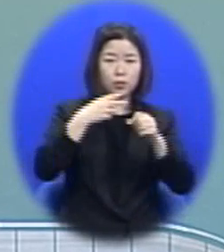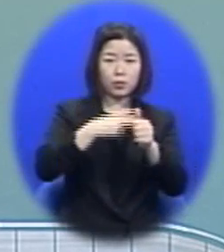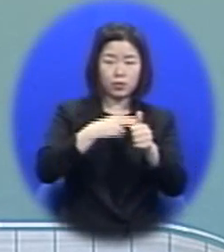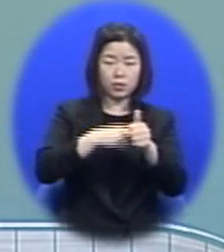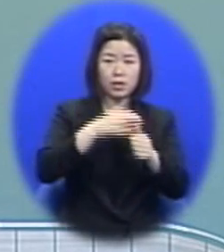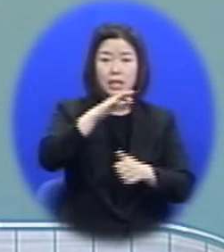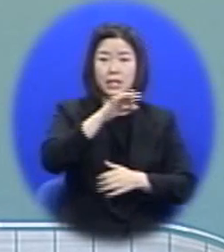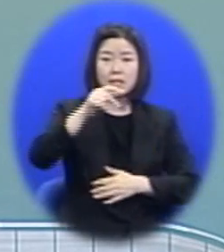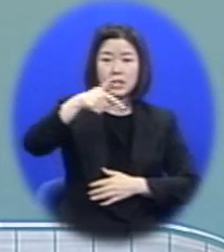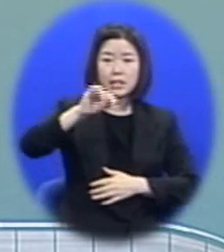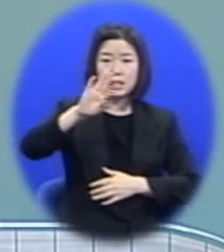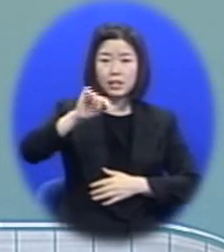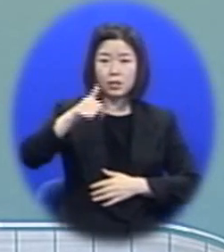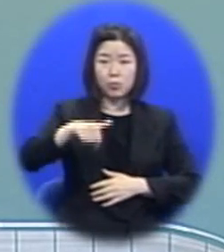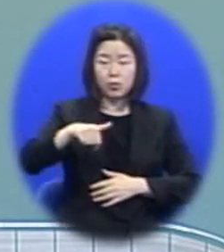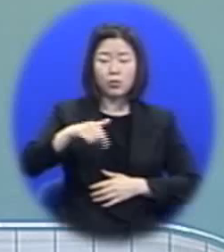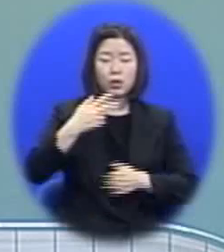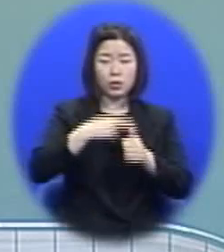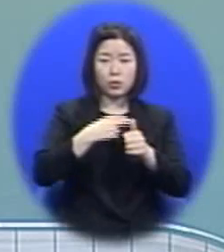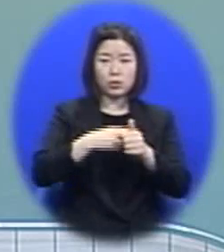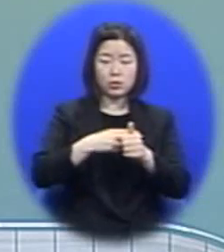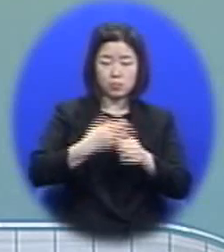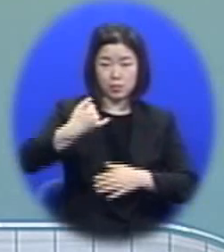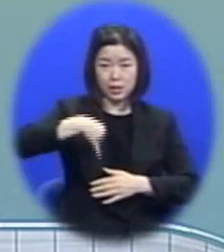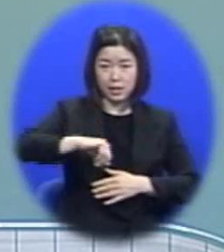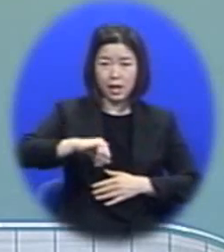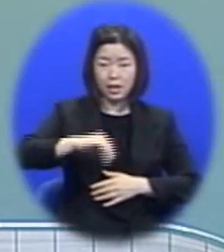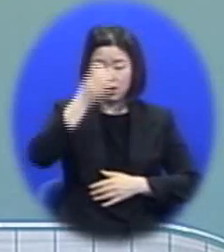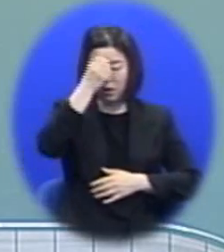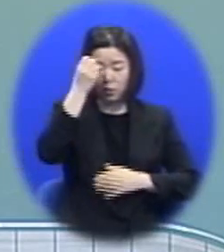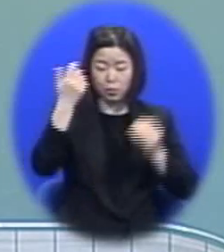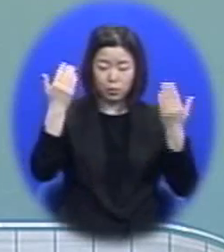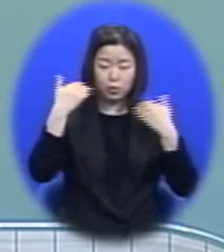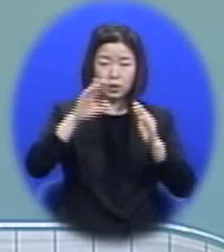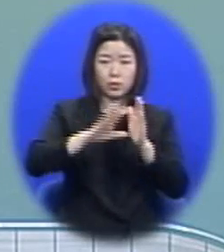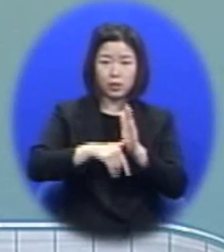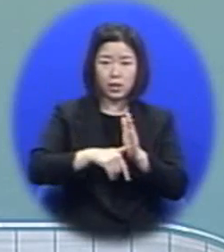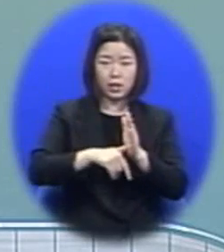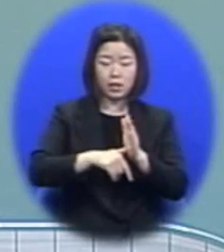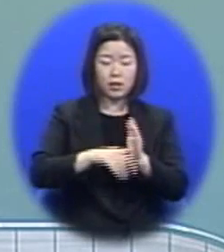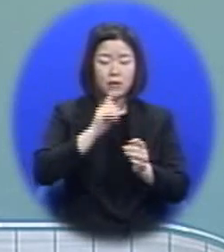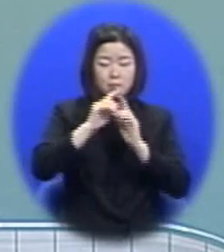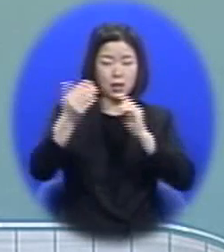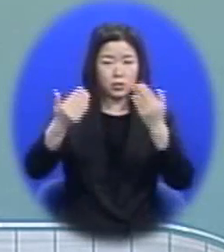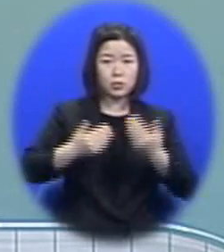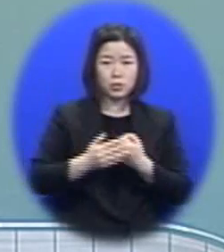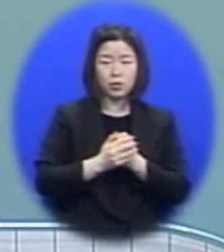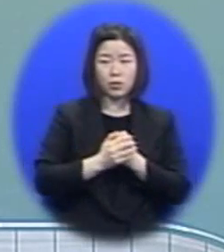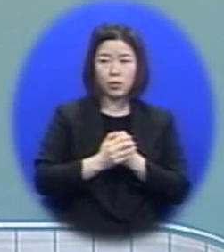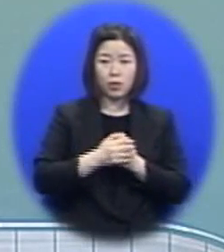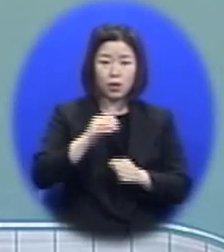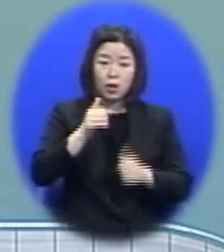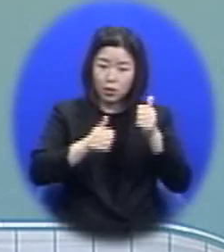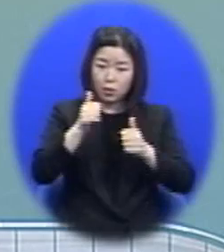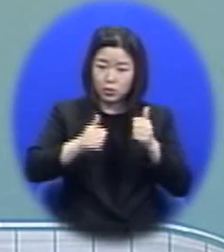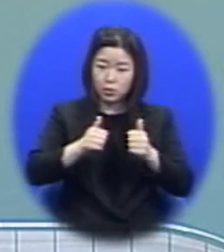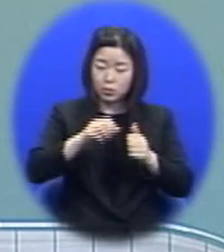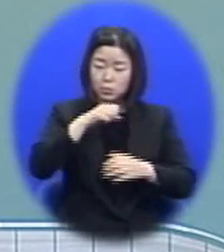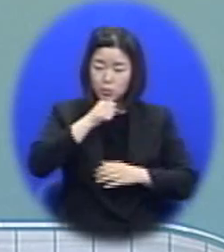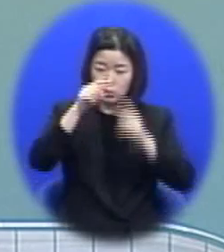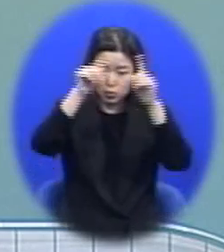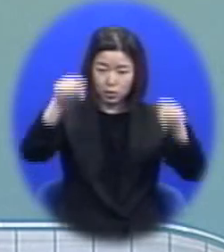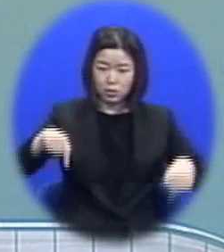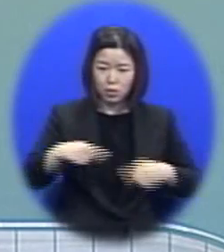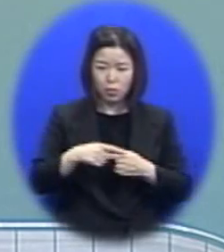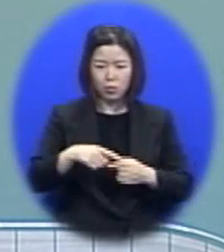때 이야기를 하셨어요 고등학교 올라가서 성적를 가지고 왔는데 너무 형편 없는 성적이요 그